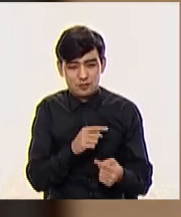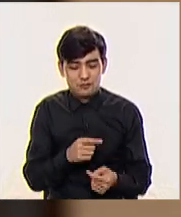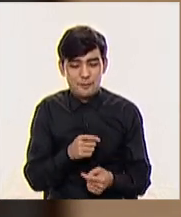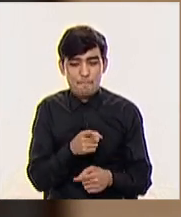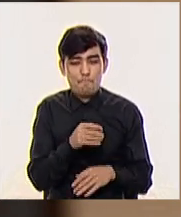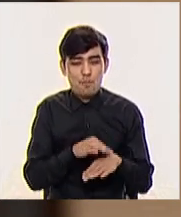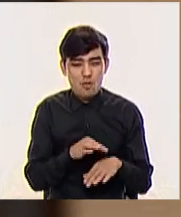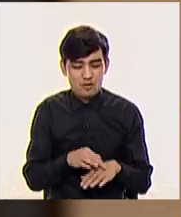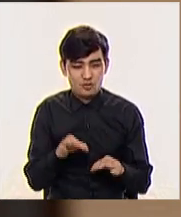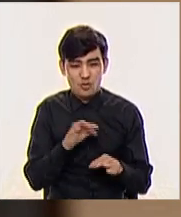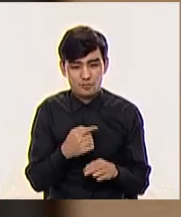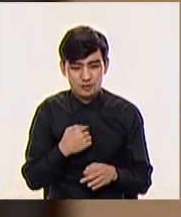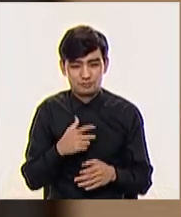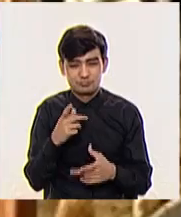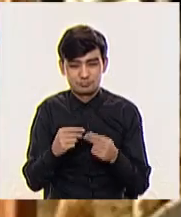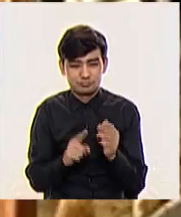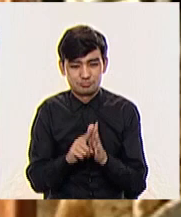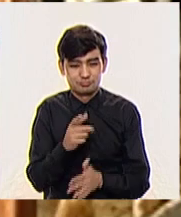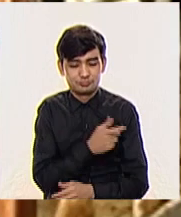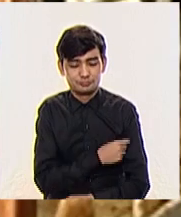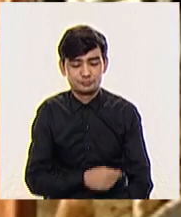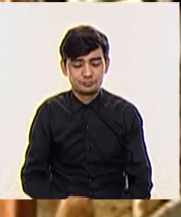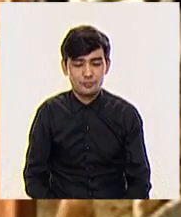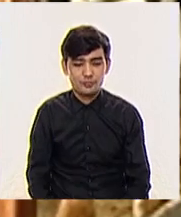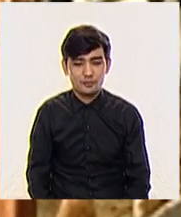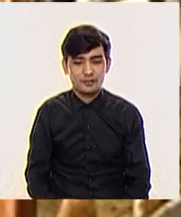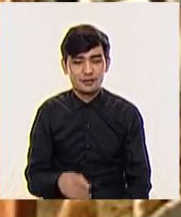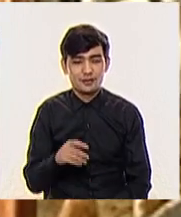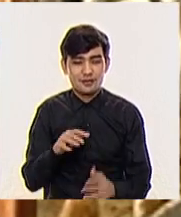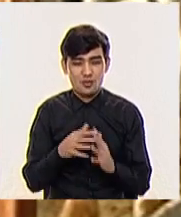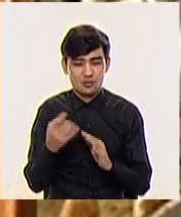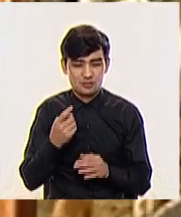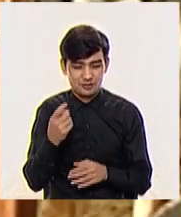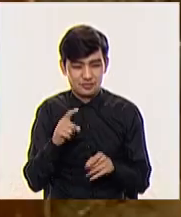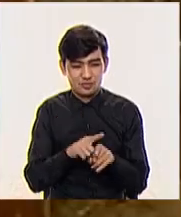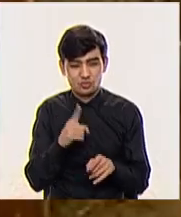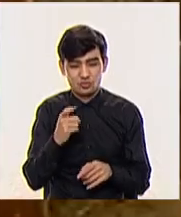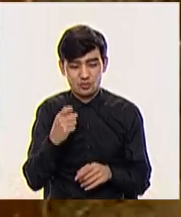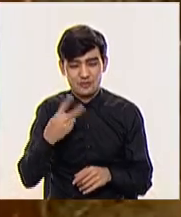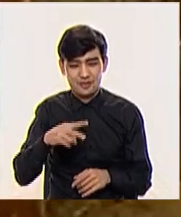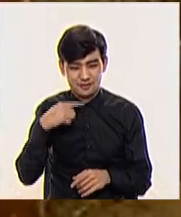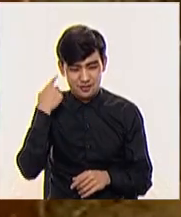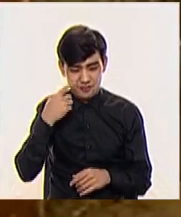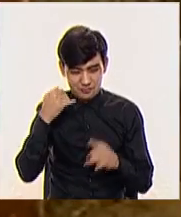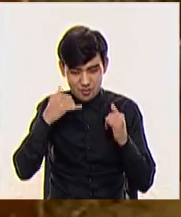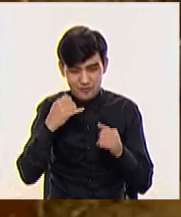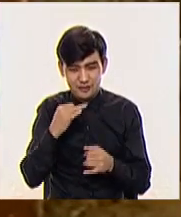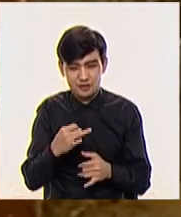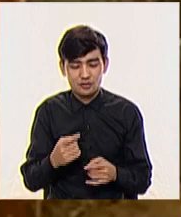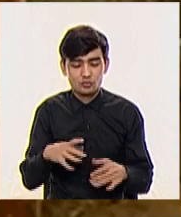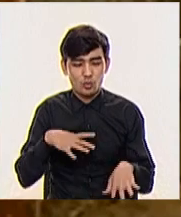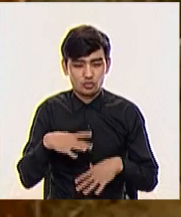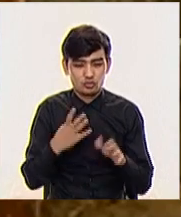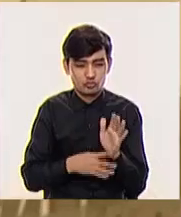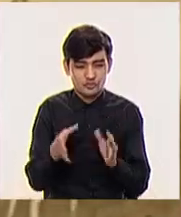мы проводим вакцинацию. В крестьянском хозяйстве 120 голов крупного рогатого скота и 90 лошадей.